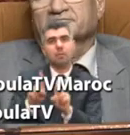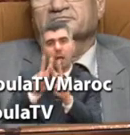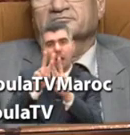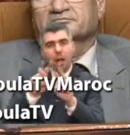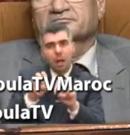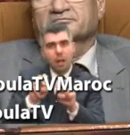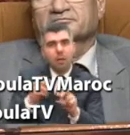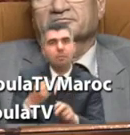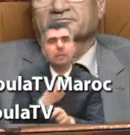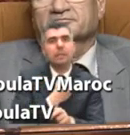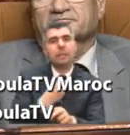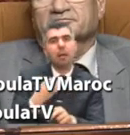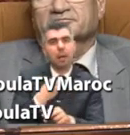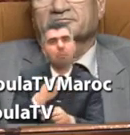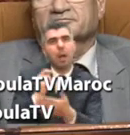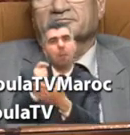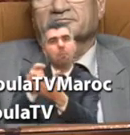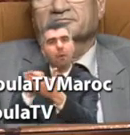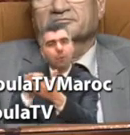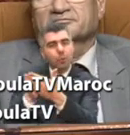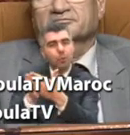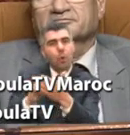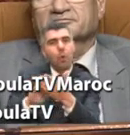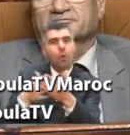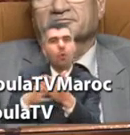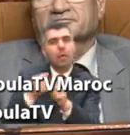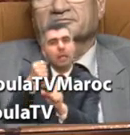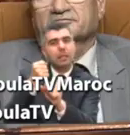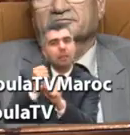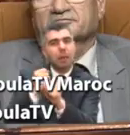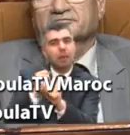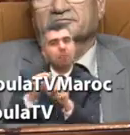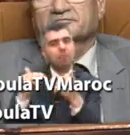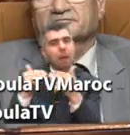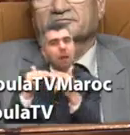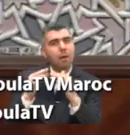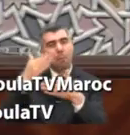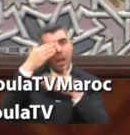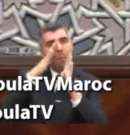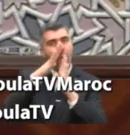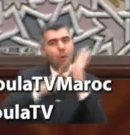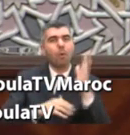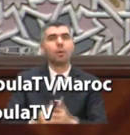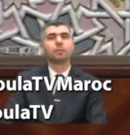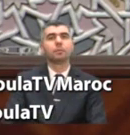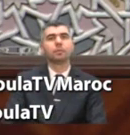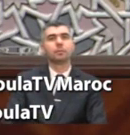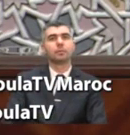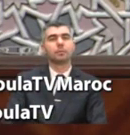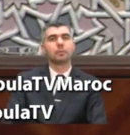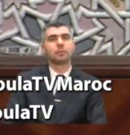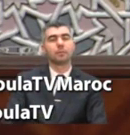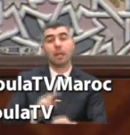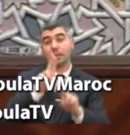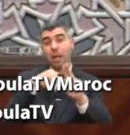وتتبع المصحات الخاصة للمعايير المعمول بها، وشكرا. كلمة السيد الوزير، الجواب.